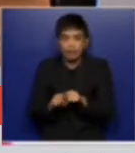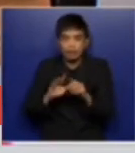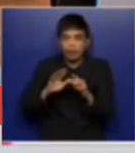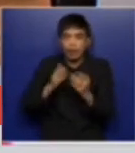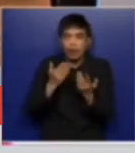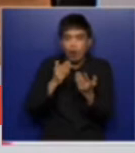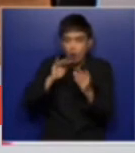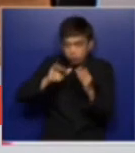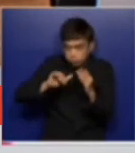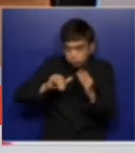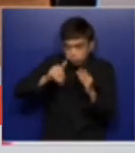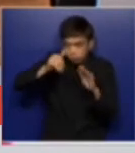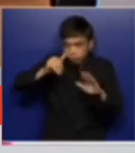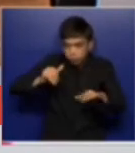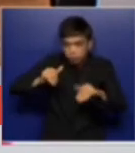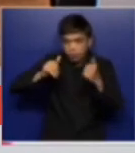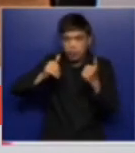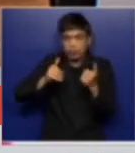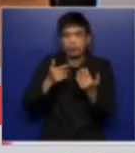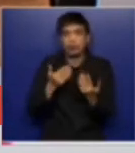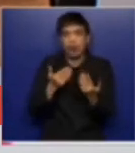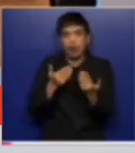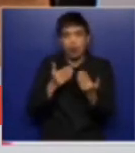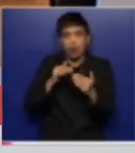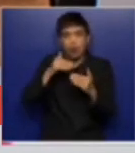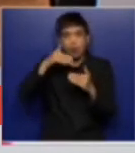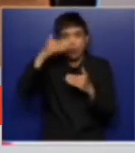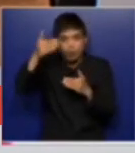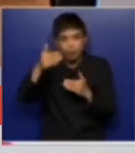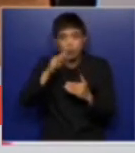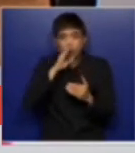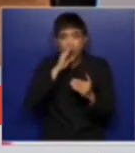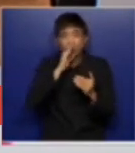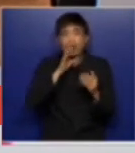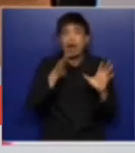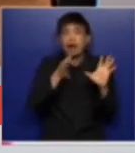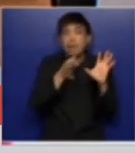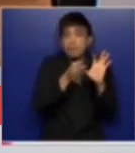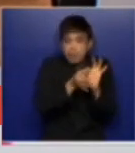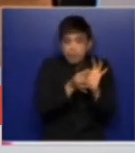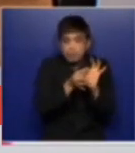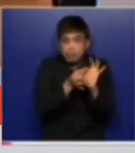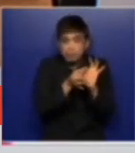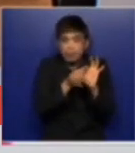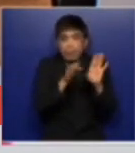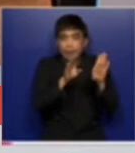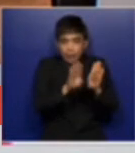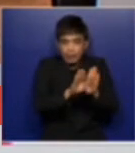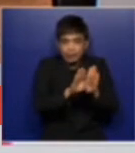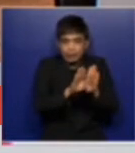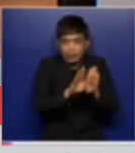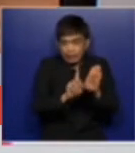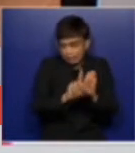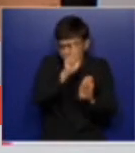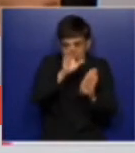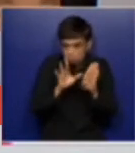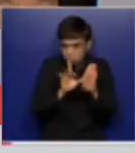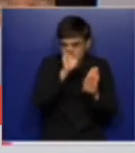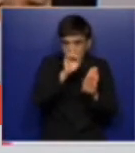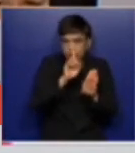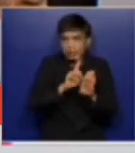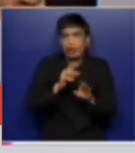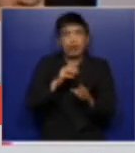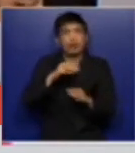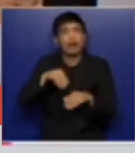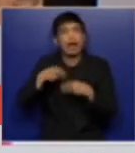วลามาตรการผ่อนคลายล็อกดาวน์อย่างเดียวนั้นไม่สามารถที่จะสามารถให้ธุรกิจนั้นกลับมาฟื้นตัวได้